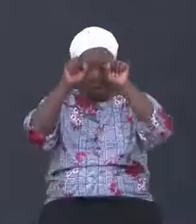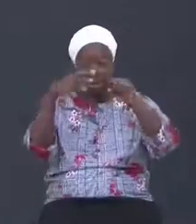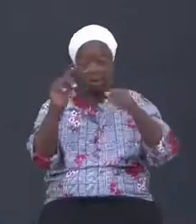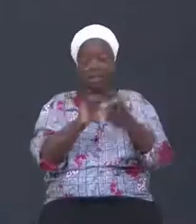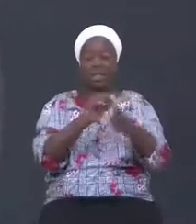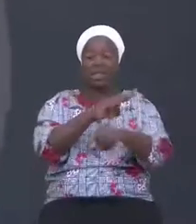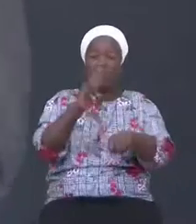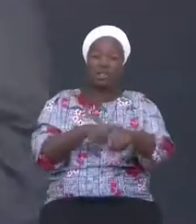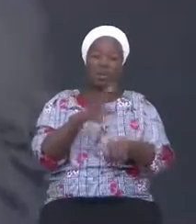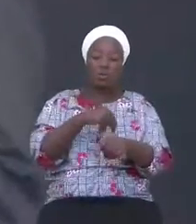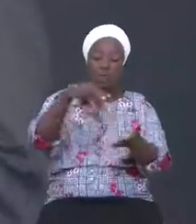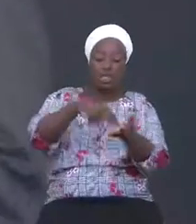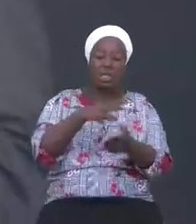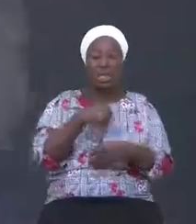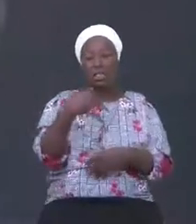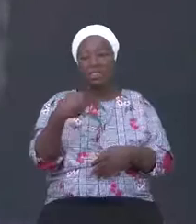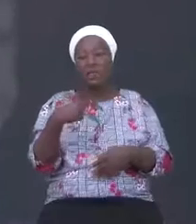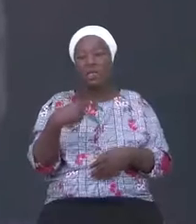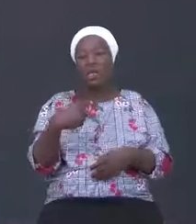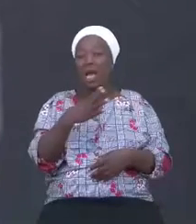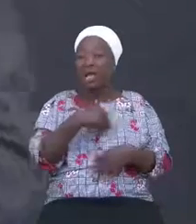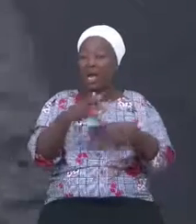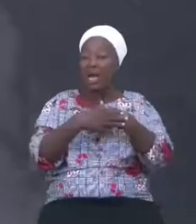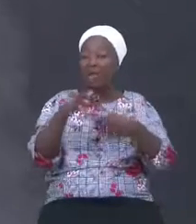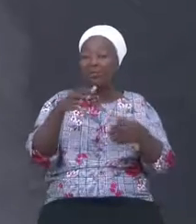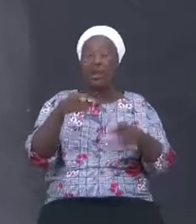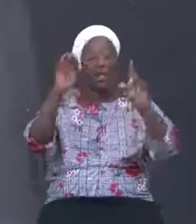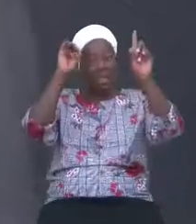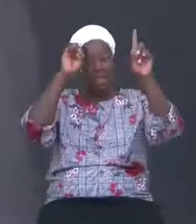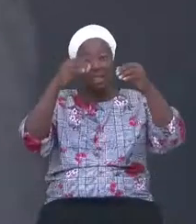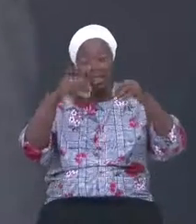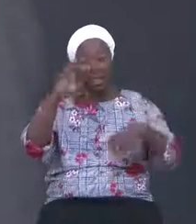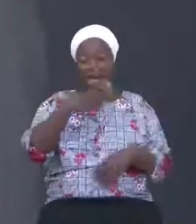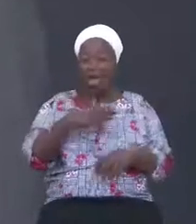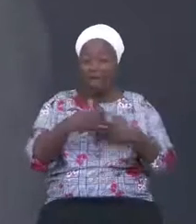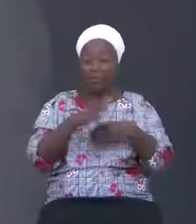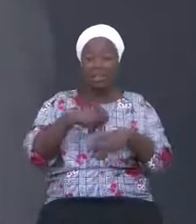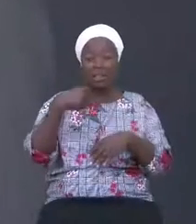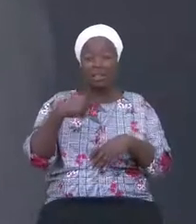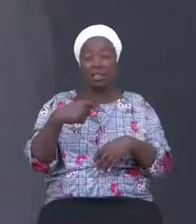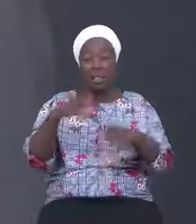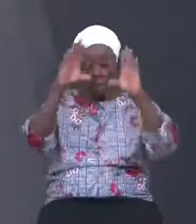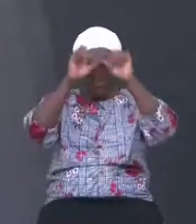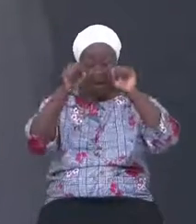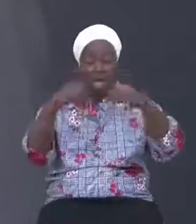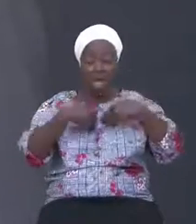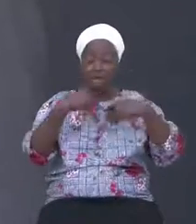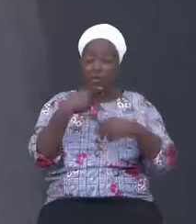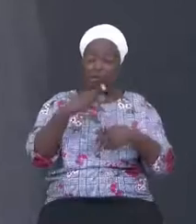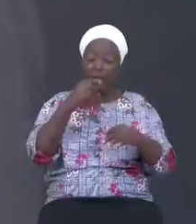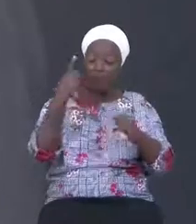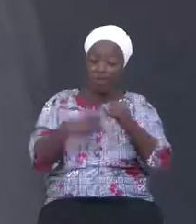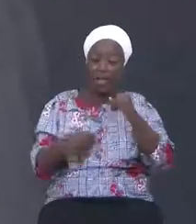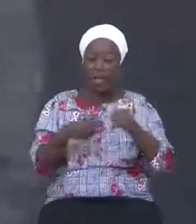nation se lève et il parle. Et après ce qu'il ait parlé, la dernière autorité,